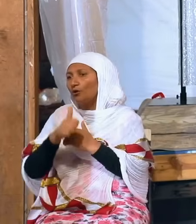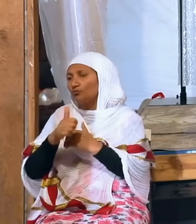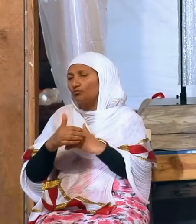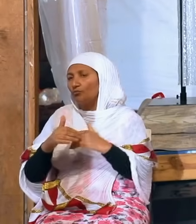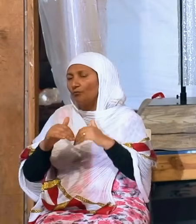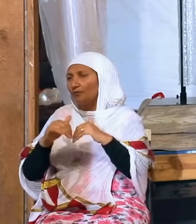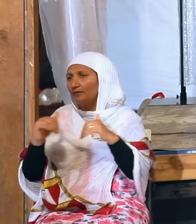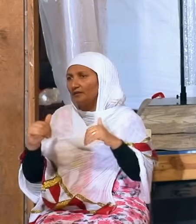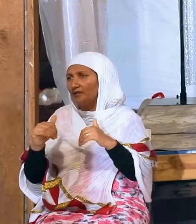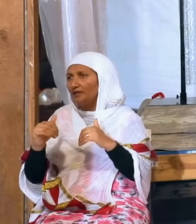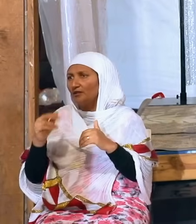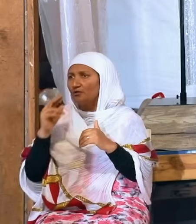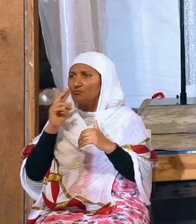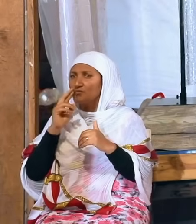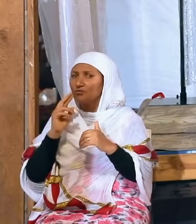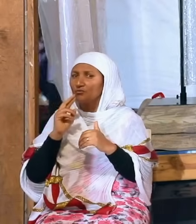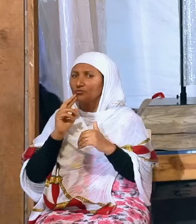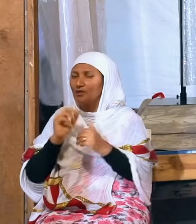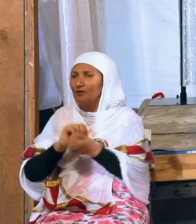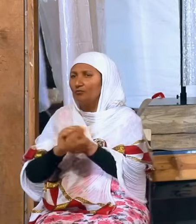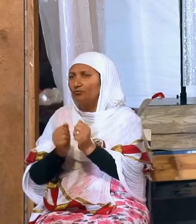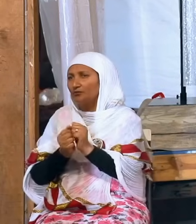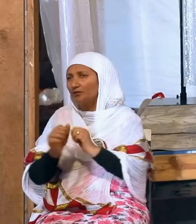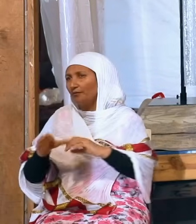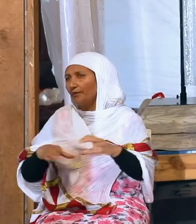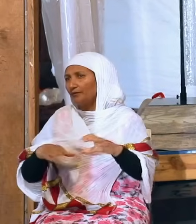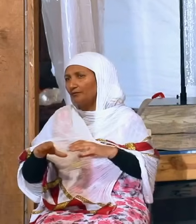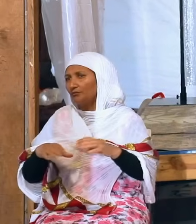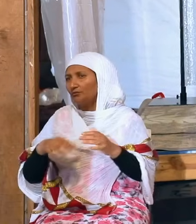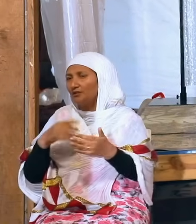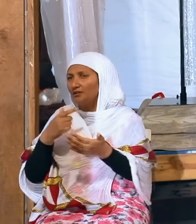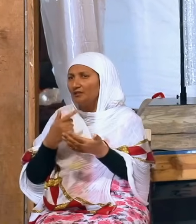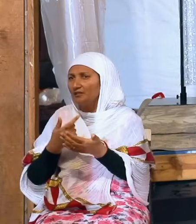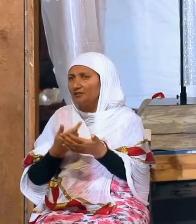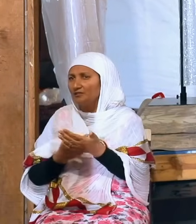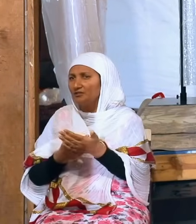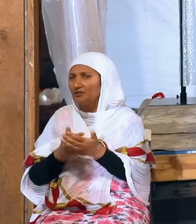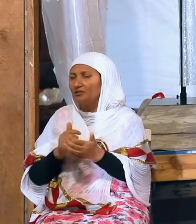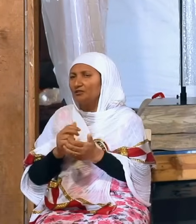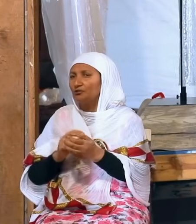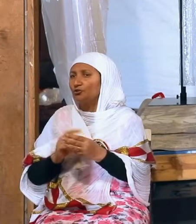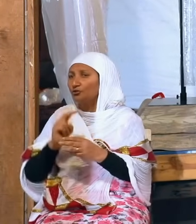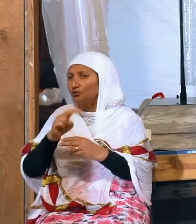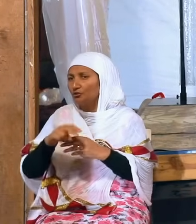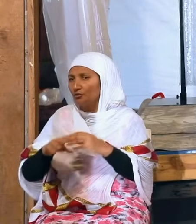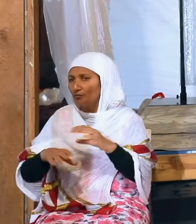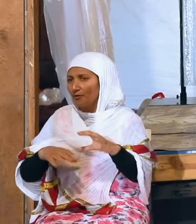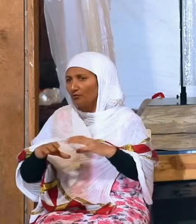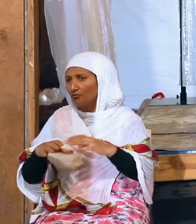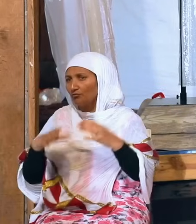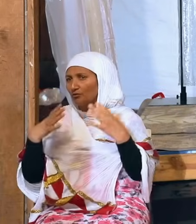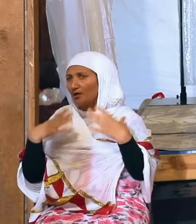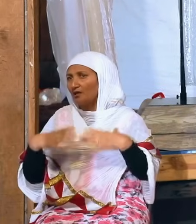ይሄ የጾታ ለውጥ የሚያደርጉት ይሄ ሽግግር የሚያደርጉት አካላት በጣም በጣም በጣም